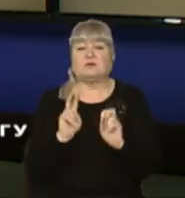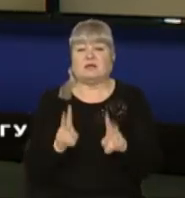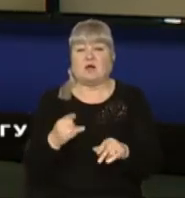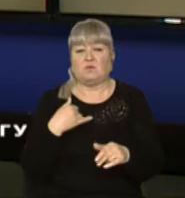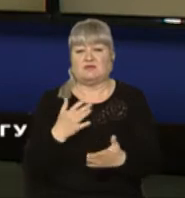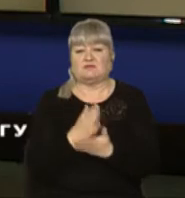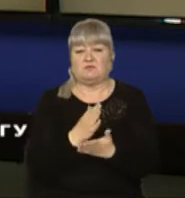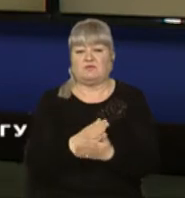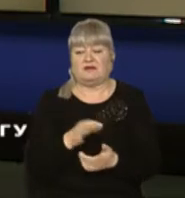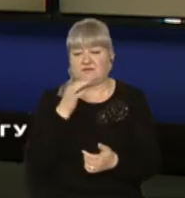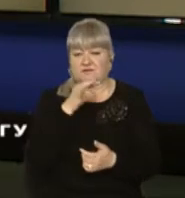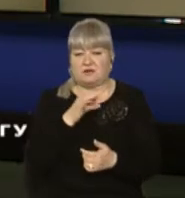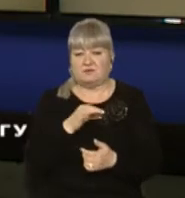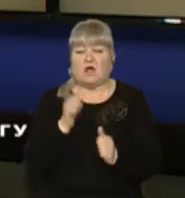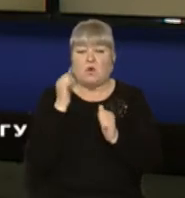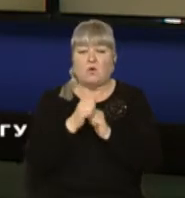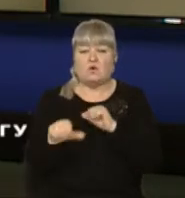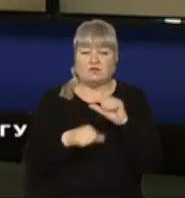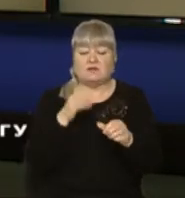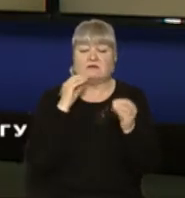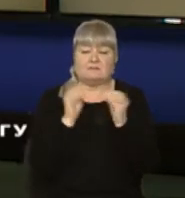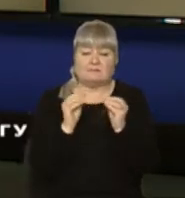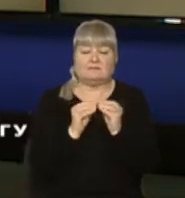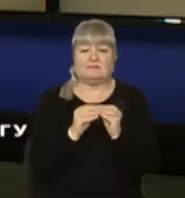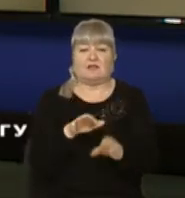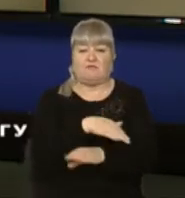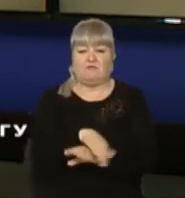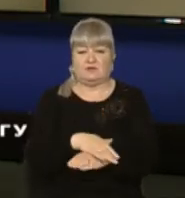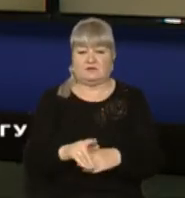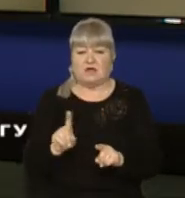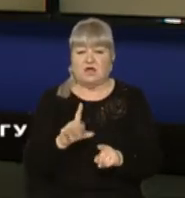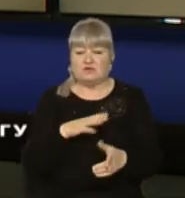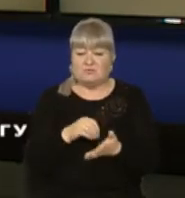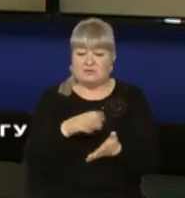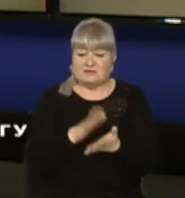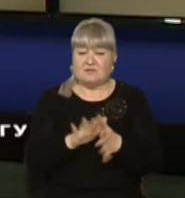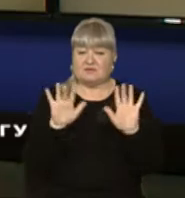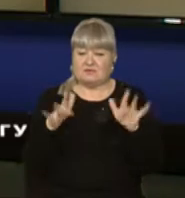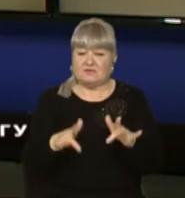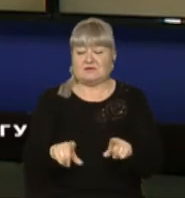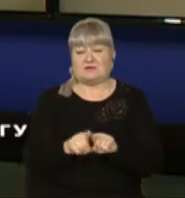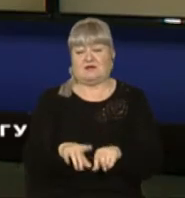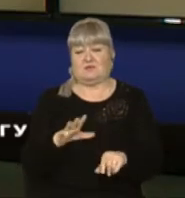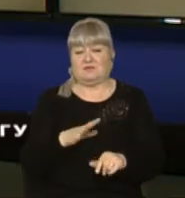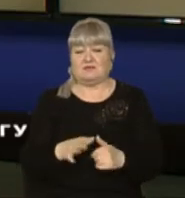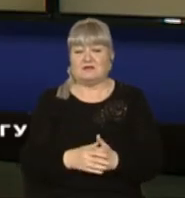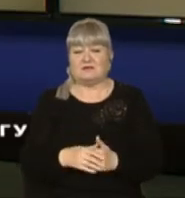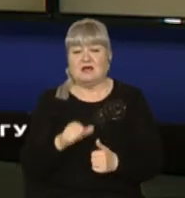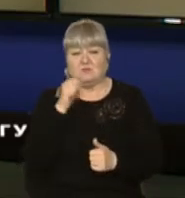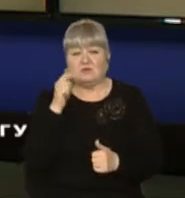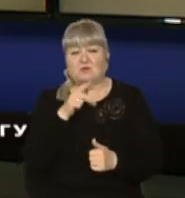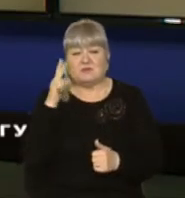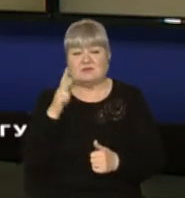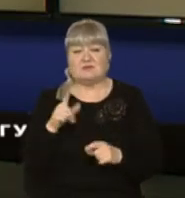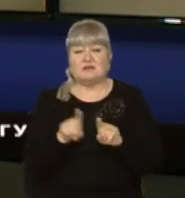Самборі. Кожен рік одна й та сама вулиця. Які всі ті вулиці були записані в кошторисі, так вони і відбувалися. В минулому, позаминулому. І так це